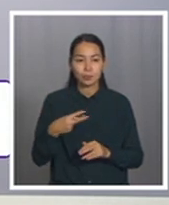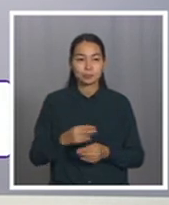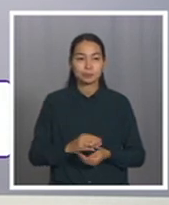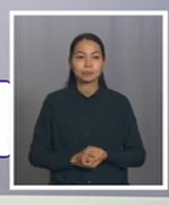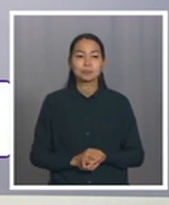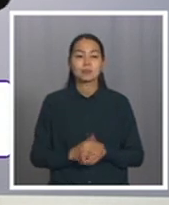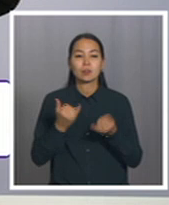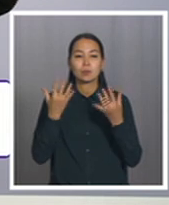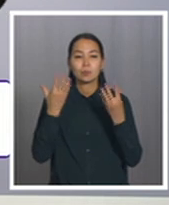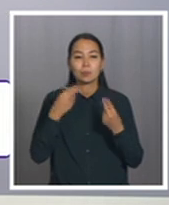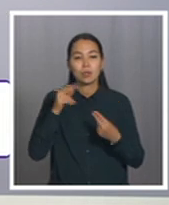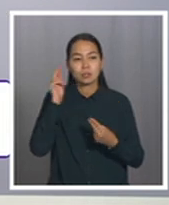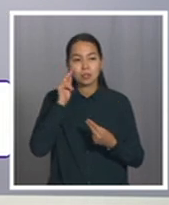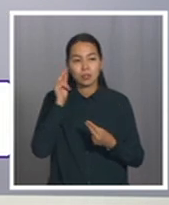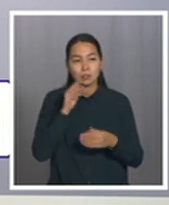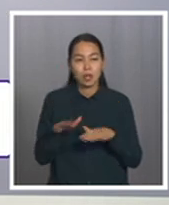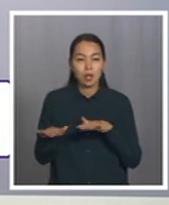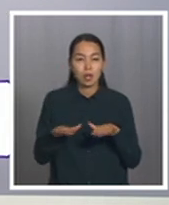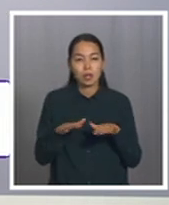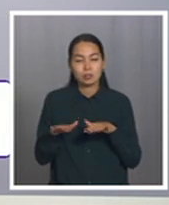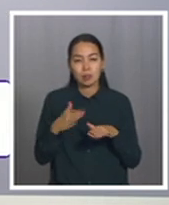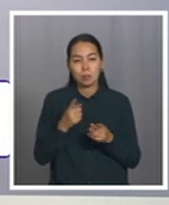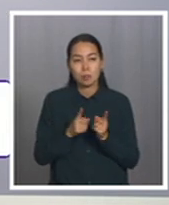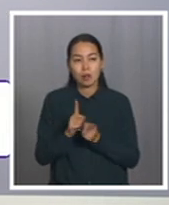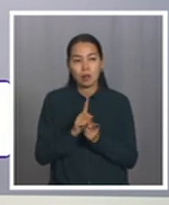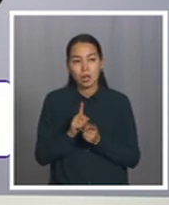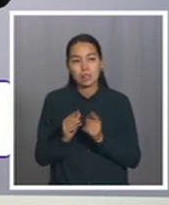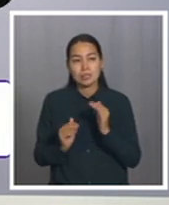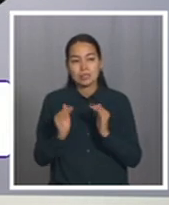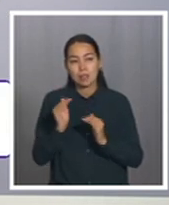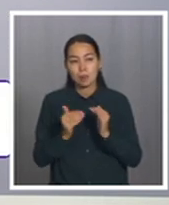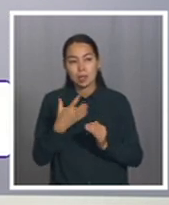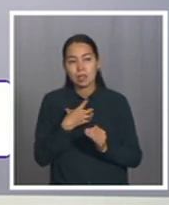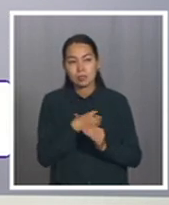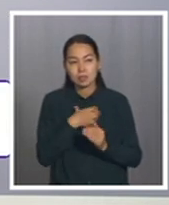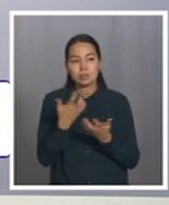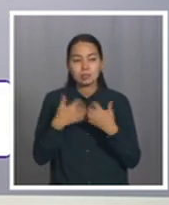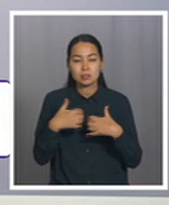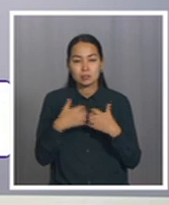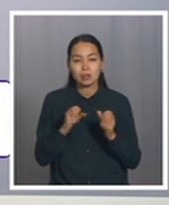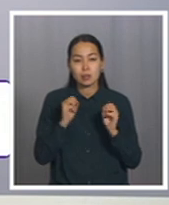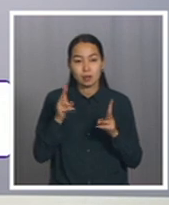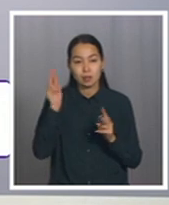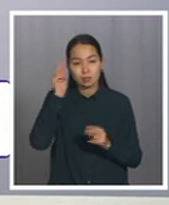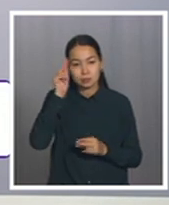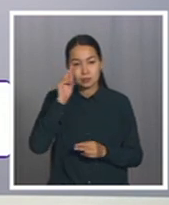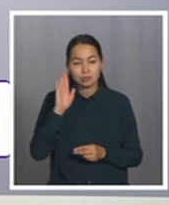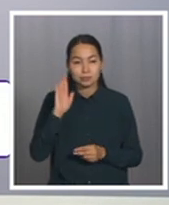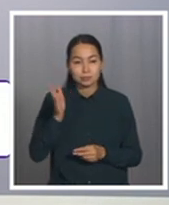Бүгінгі сабақта айналмалы қозғалыс динамикасының негізгі теңдеуін есеп шығаруда қолдануды үйренеміз.